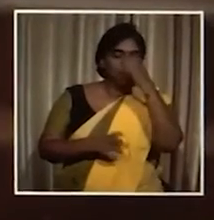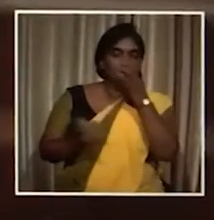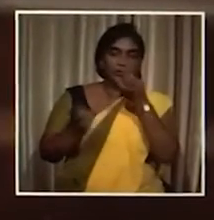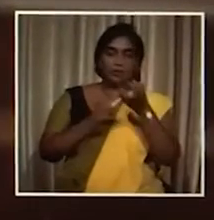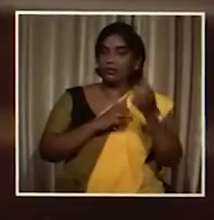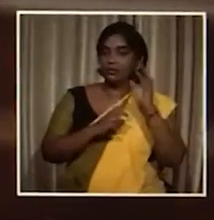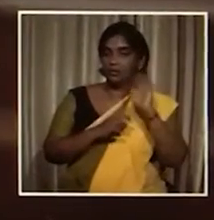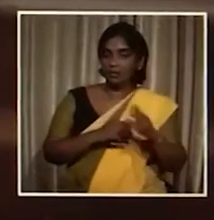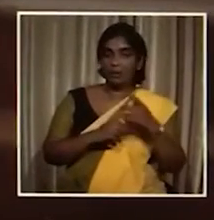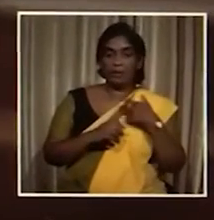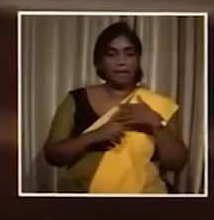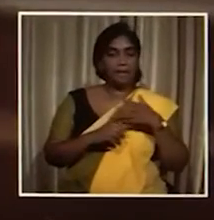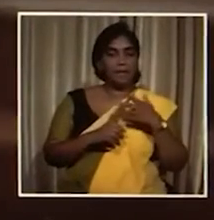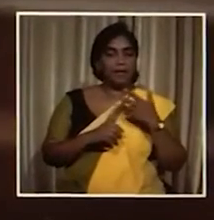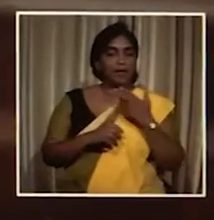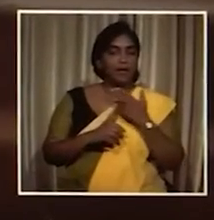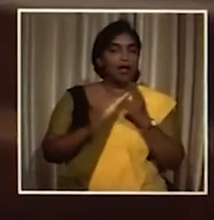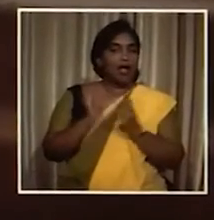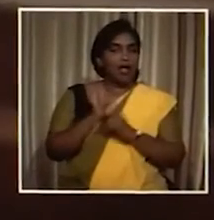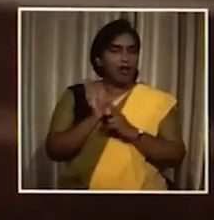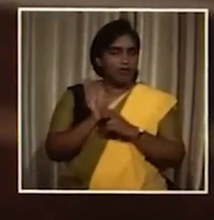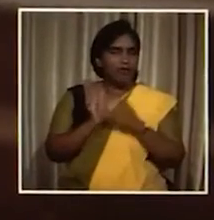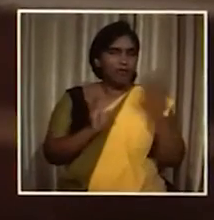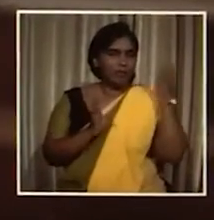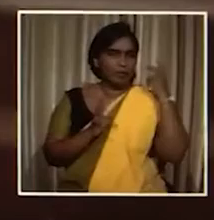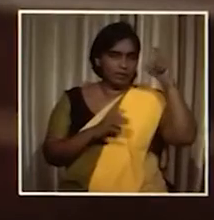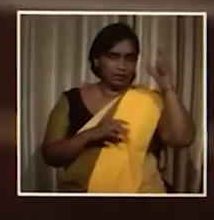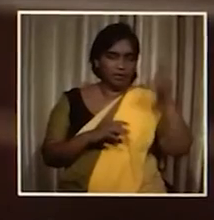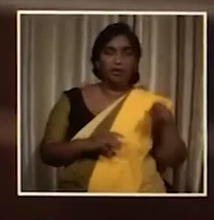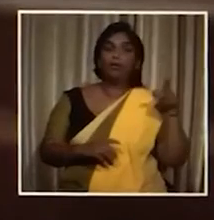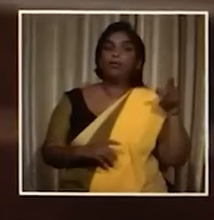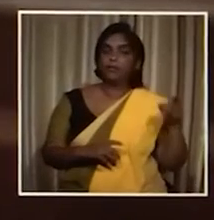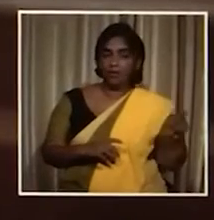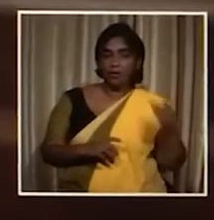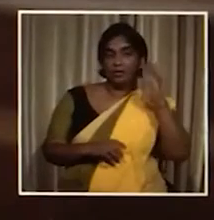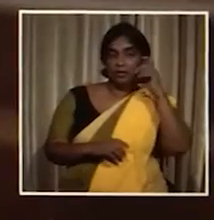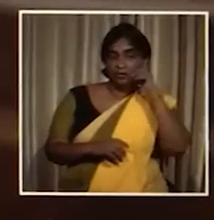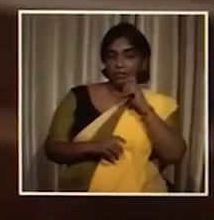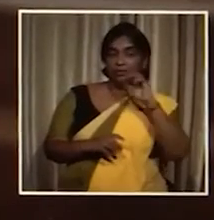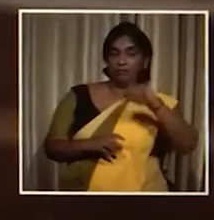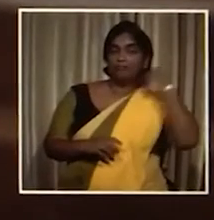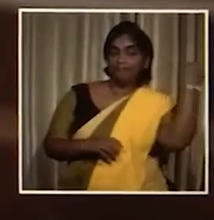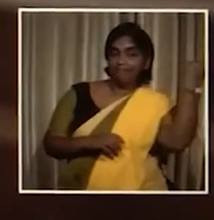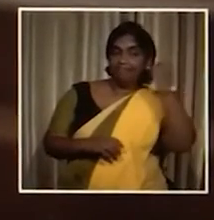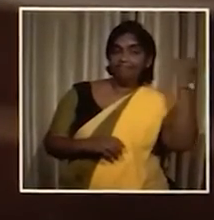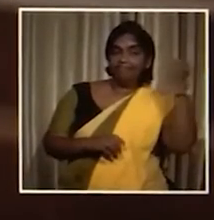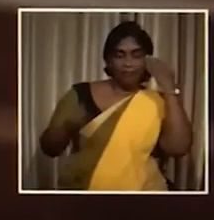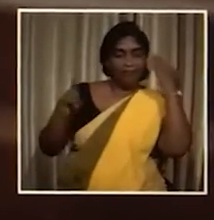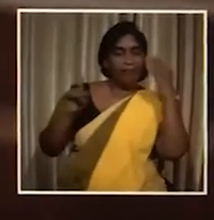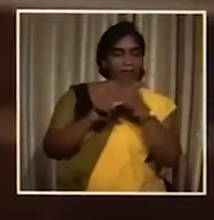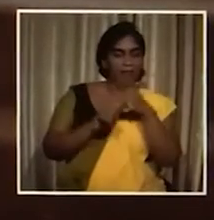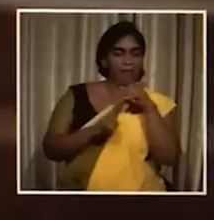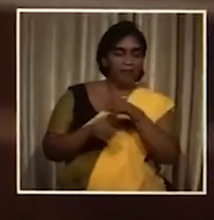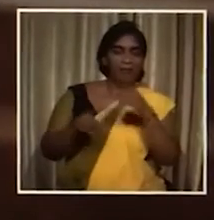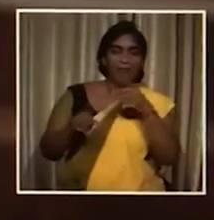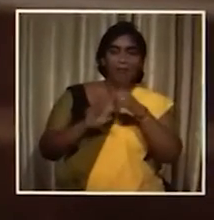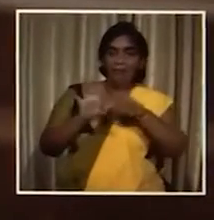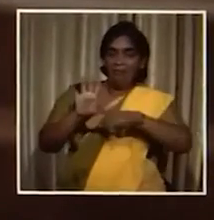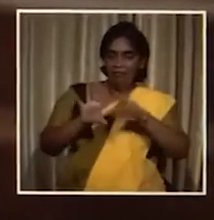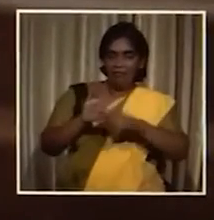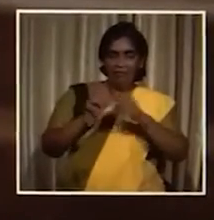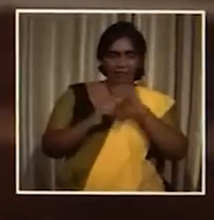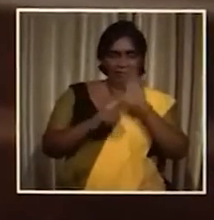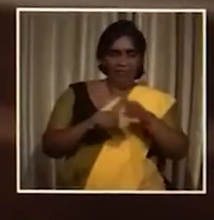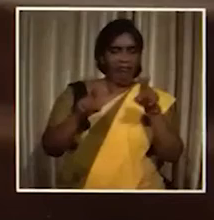ප්‍රහාරයේ මහපාලු කර නව්ෆර් මවුලානි ඔහු තමයි අන්තවාදී දේශන පවත්වා මෙම අන්තවාදීන පුහුණු කළේ.